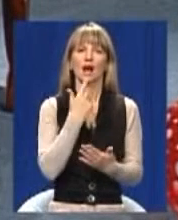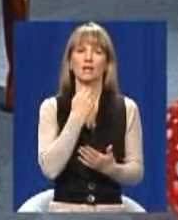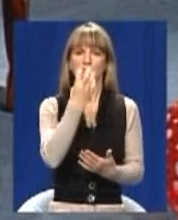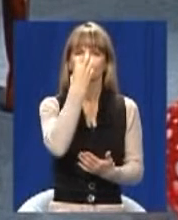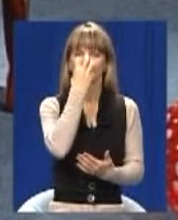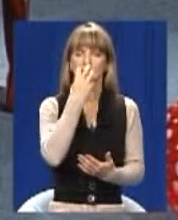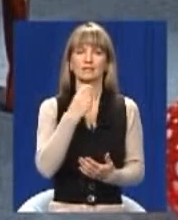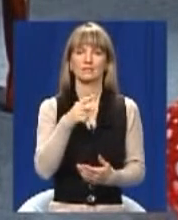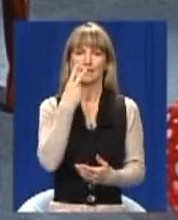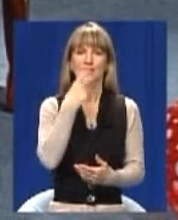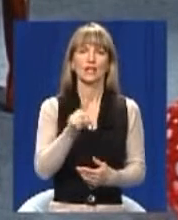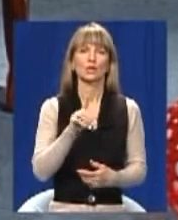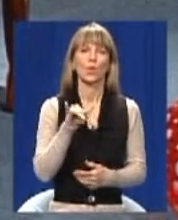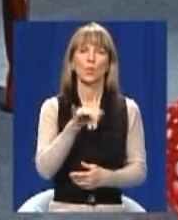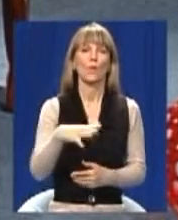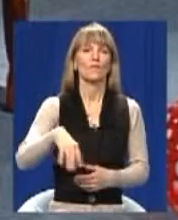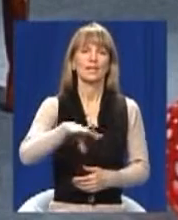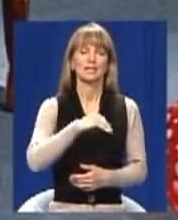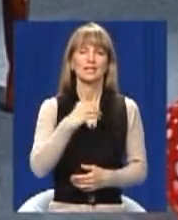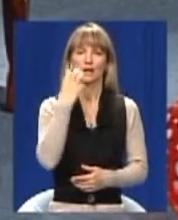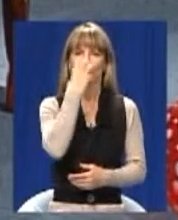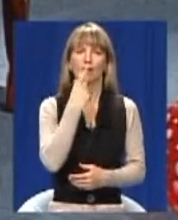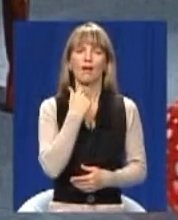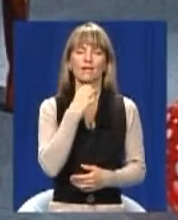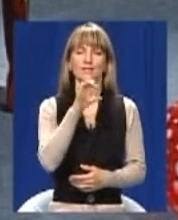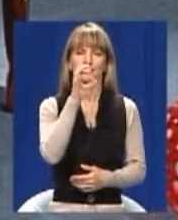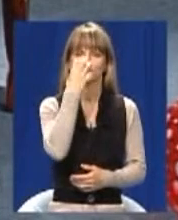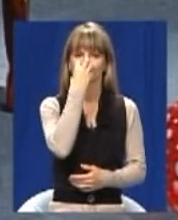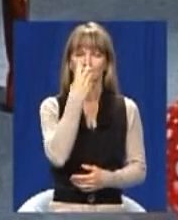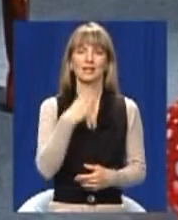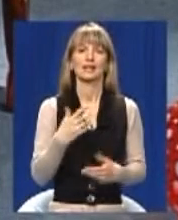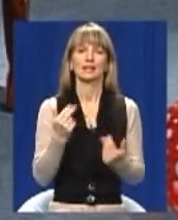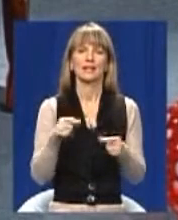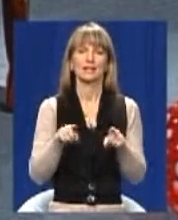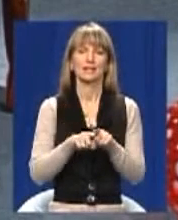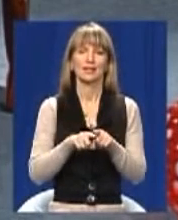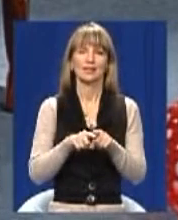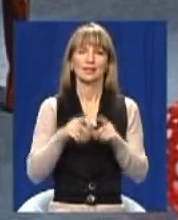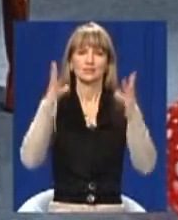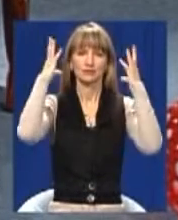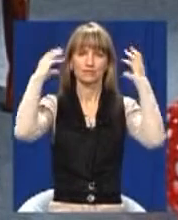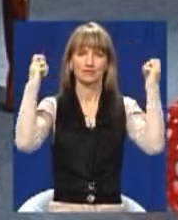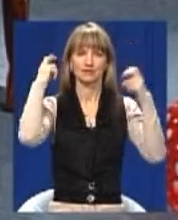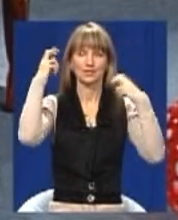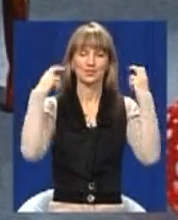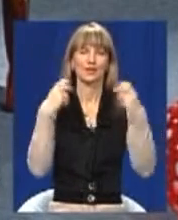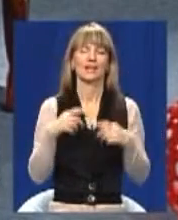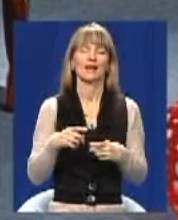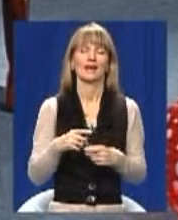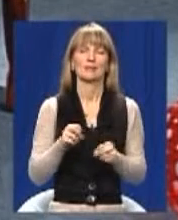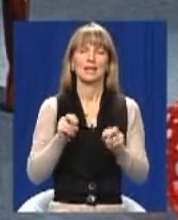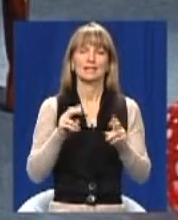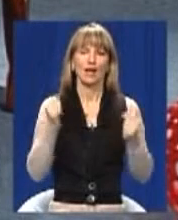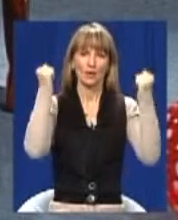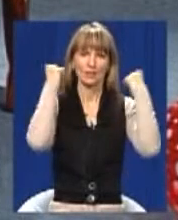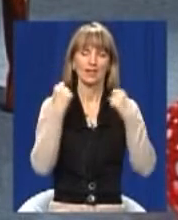ніс. Ти помічала, що у всіх клоунів червоні носи? Так, а також у них прически такі ось, такі ось. Так, вони ще вдягають такі парики, ну